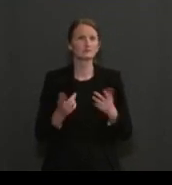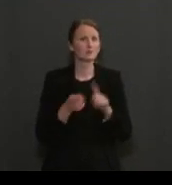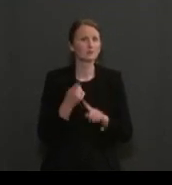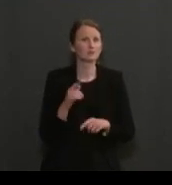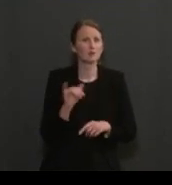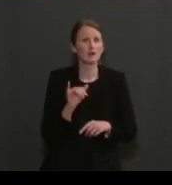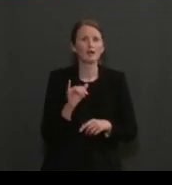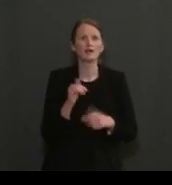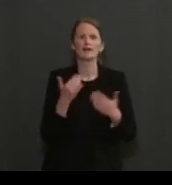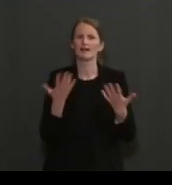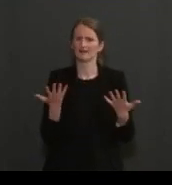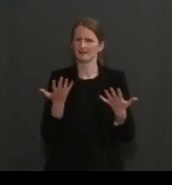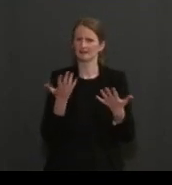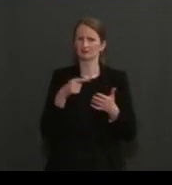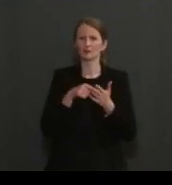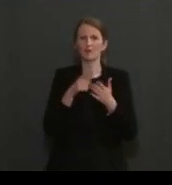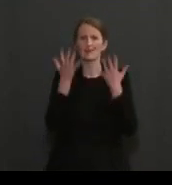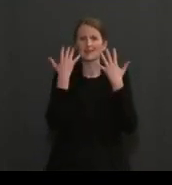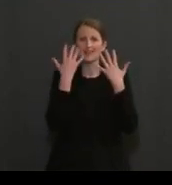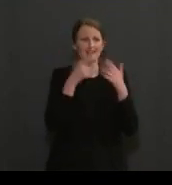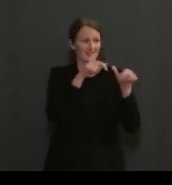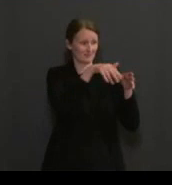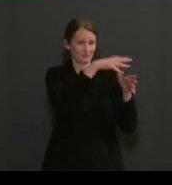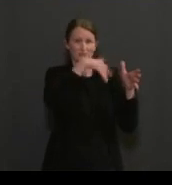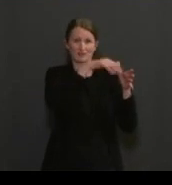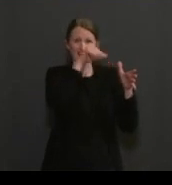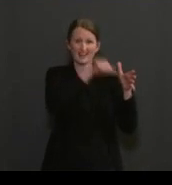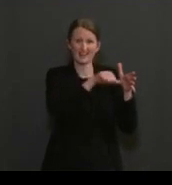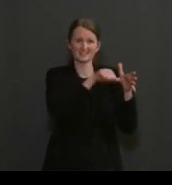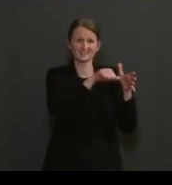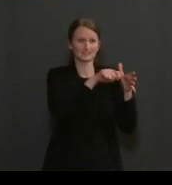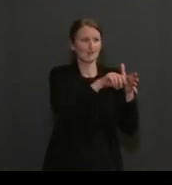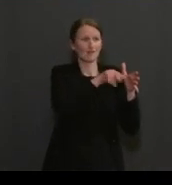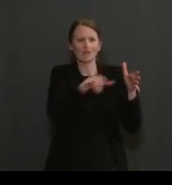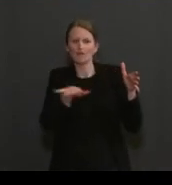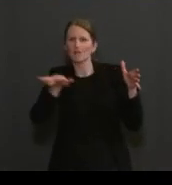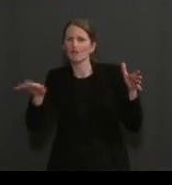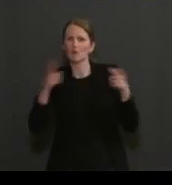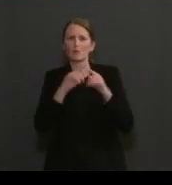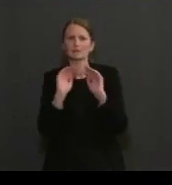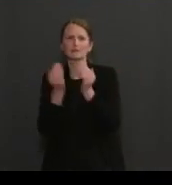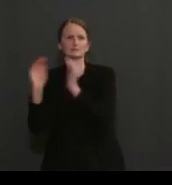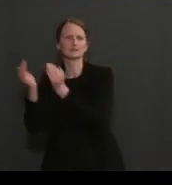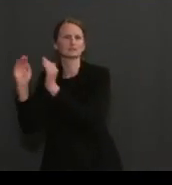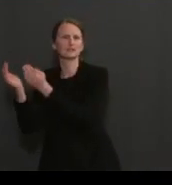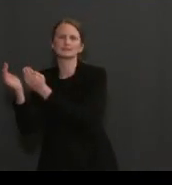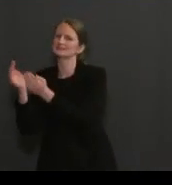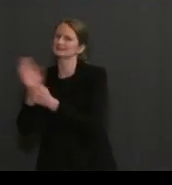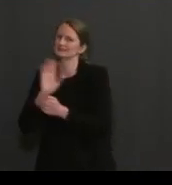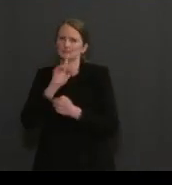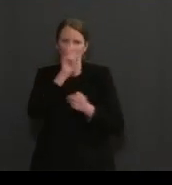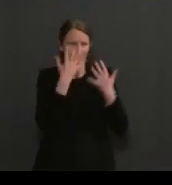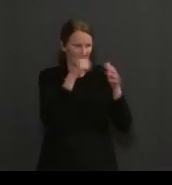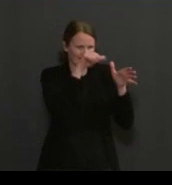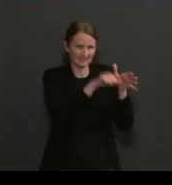l'extérieur et qu'il ne passe pas de la chambre de la personne contaminée vers les pièces où vivent les autres personnes, qui, elles, ne sont